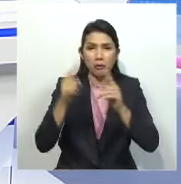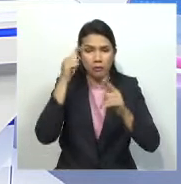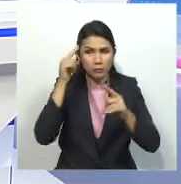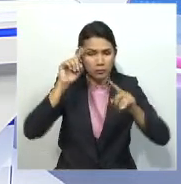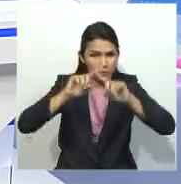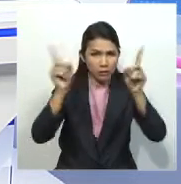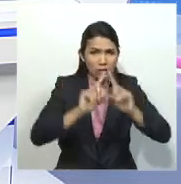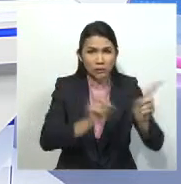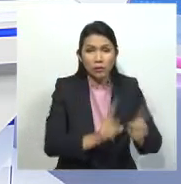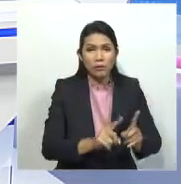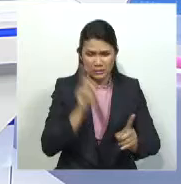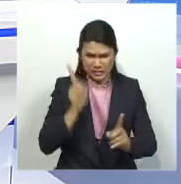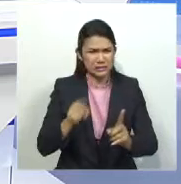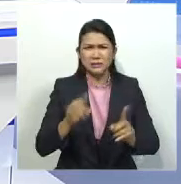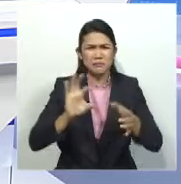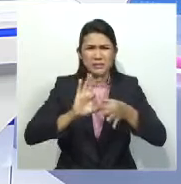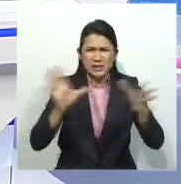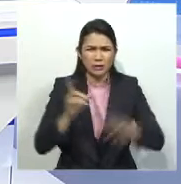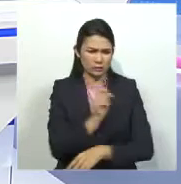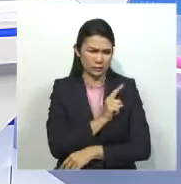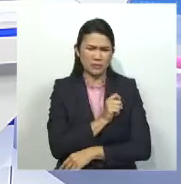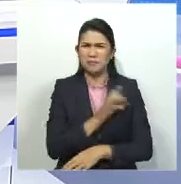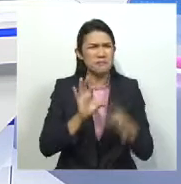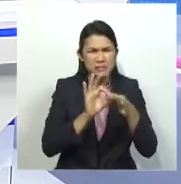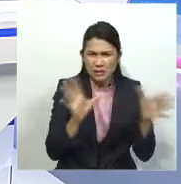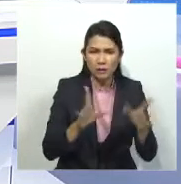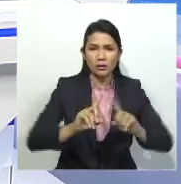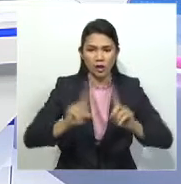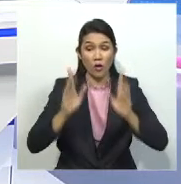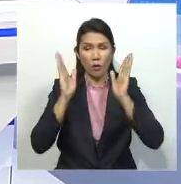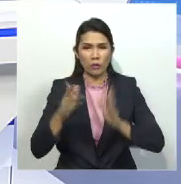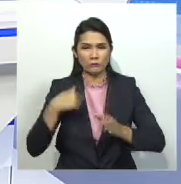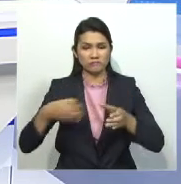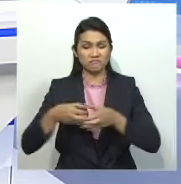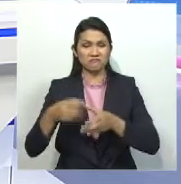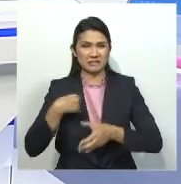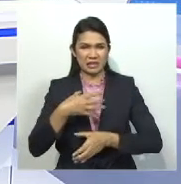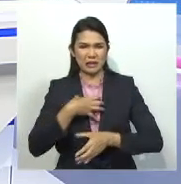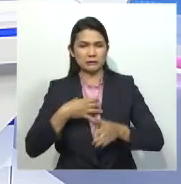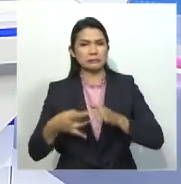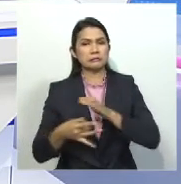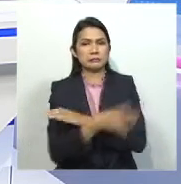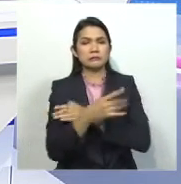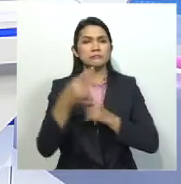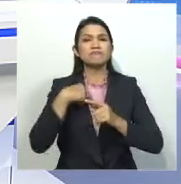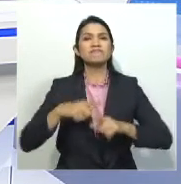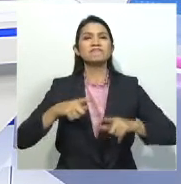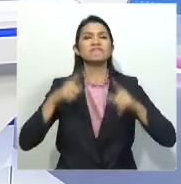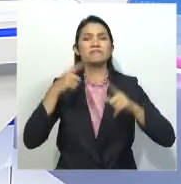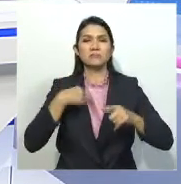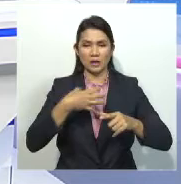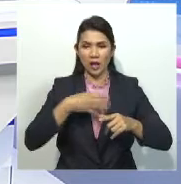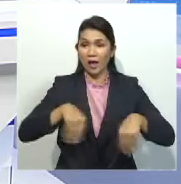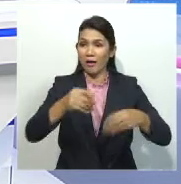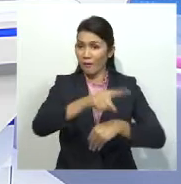องที่เกิดขึ้นไม่ใช่ความขัดแย้งทางศาสนาแต่ว่าเป็นกลุ่มคนที่ต้องการยกระดับตัวเองให้เป็นที่ยอมรับนั่นเอง